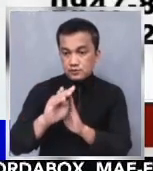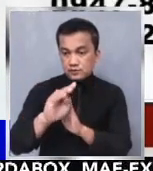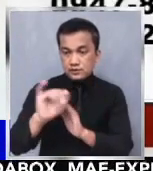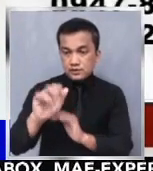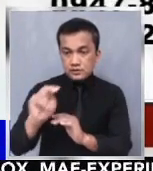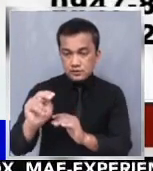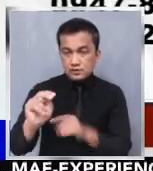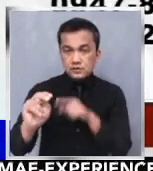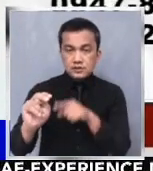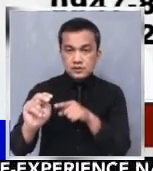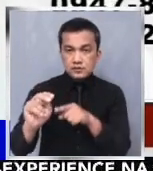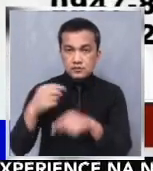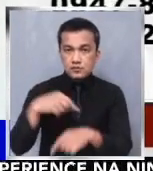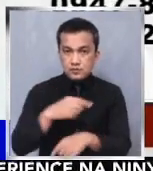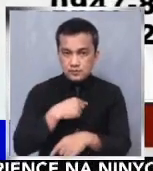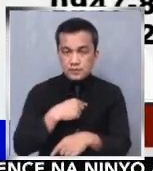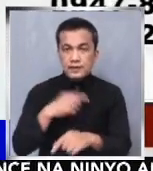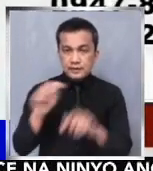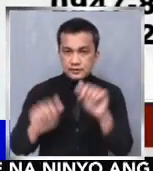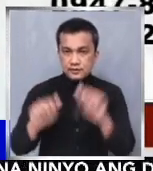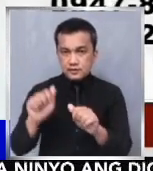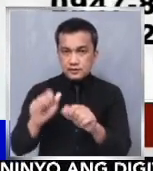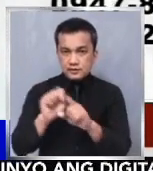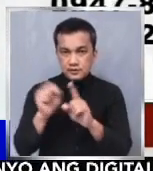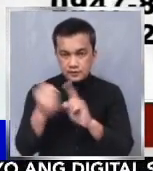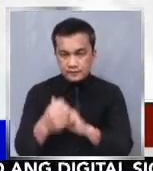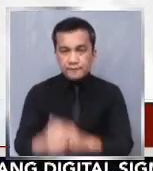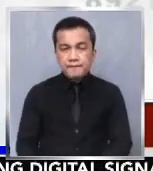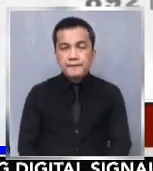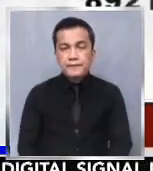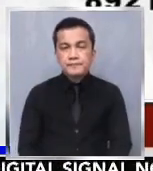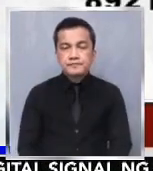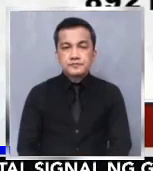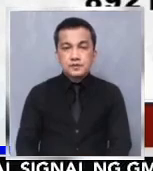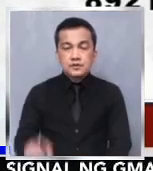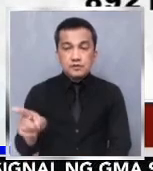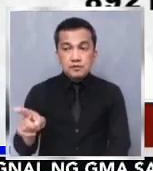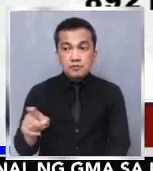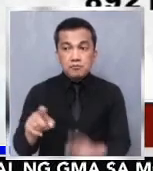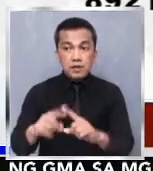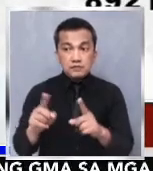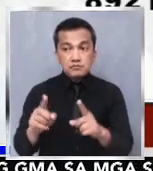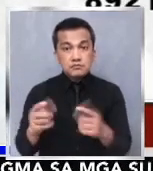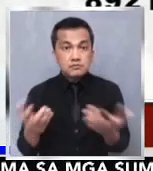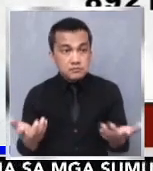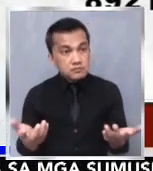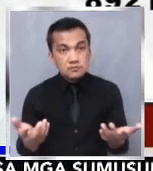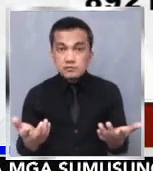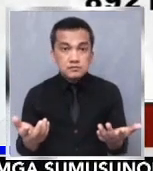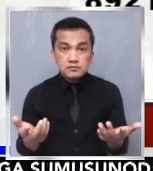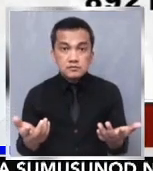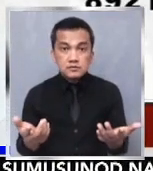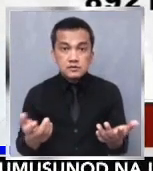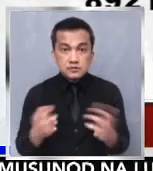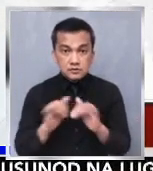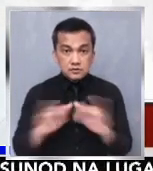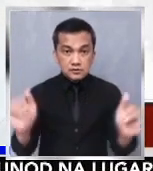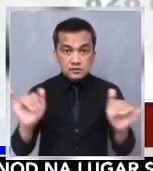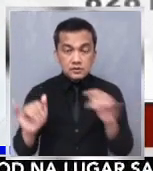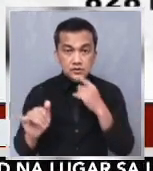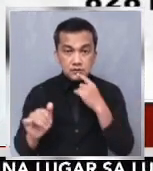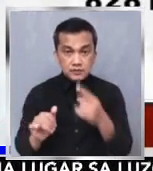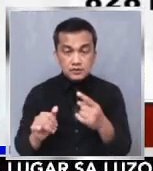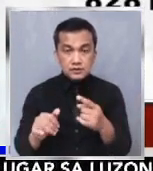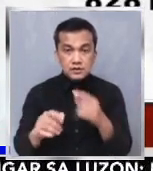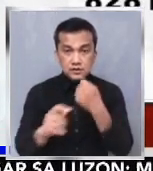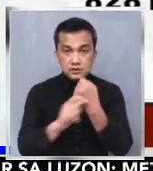to reassess yung situation, USEC. Pero kung tulad ng sinabi natin, temporary uptick lang naman